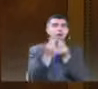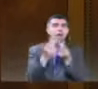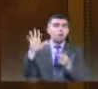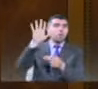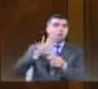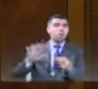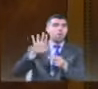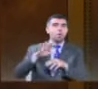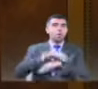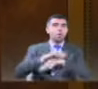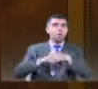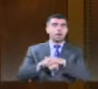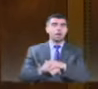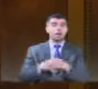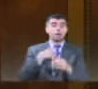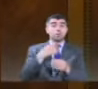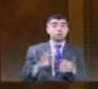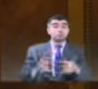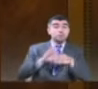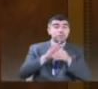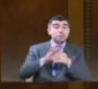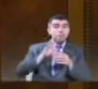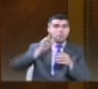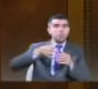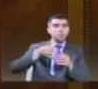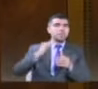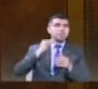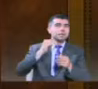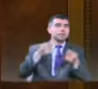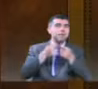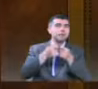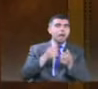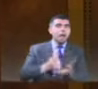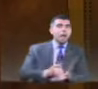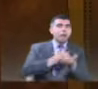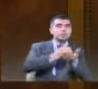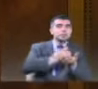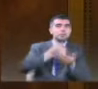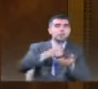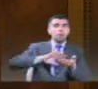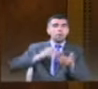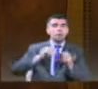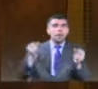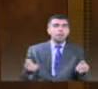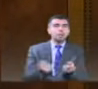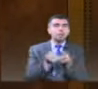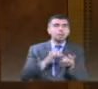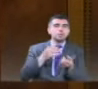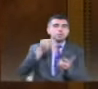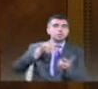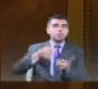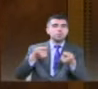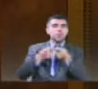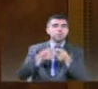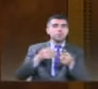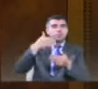والاتحاد الأوروبي. فهذه الشراكة المتميزة مدعوة لتحقيق المزيد من التقدم في أفق القمم المقبلة بين